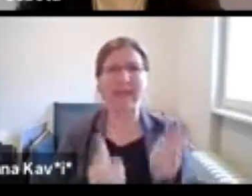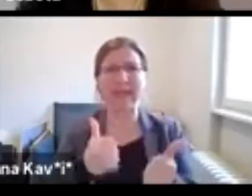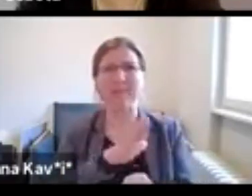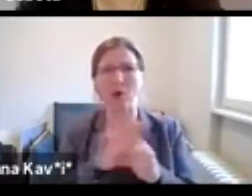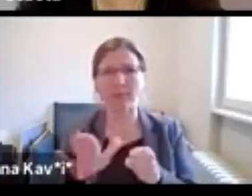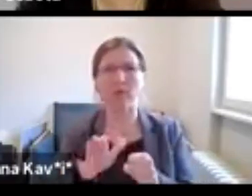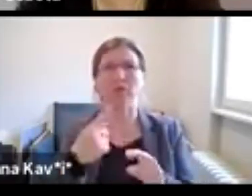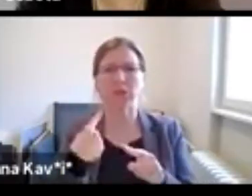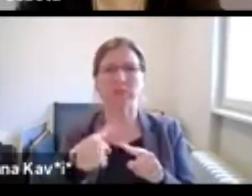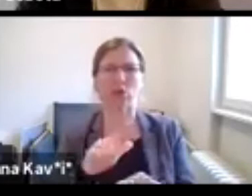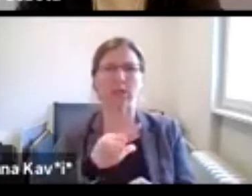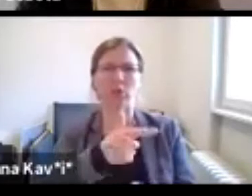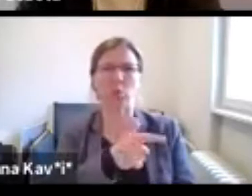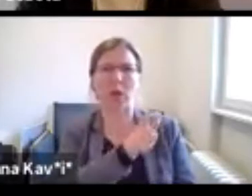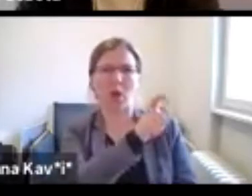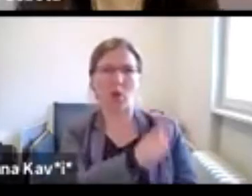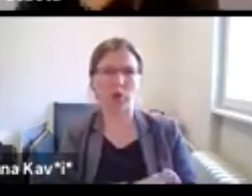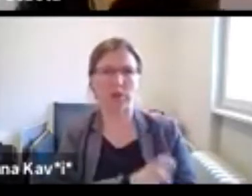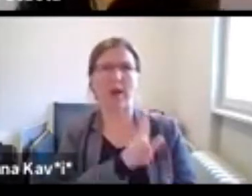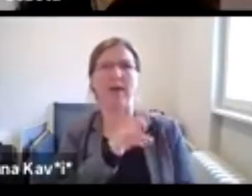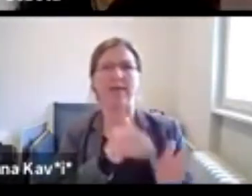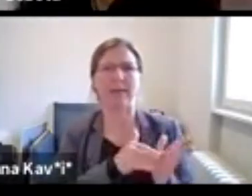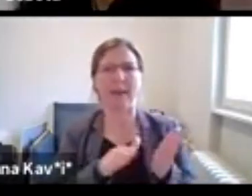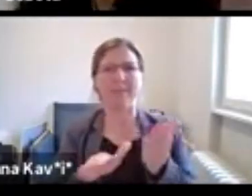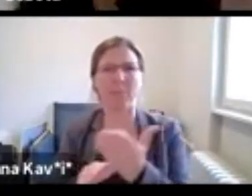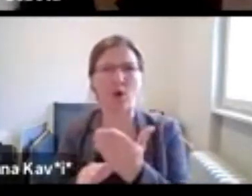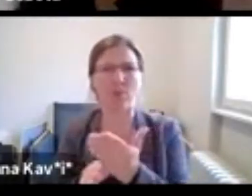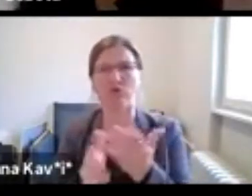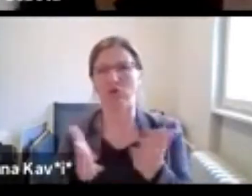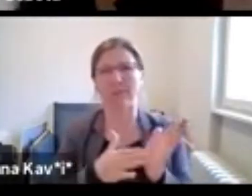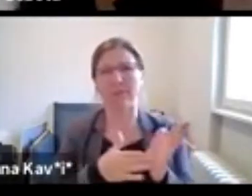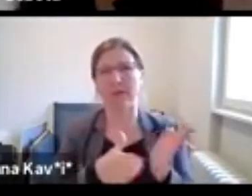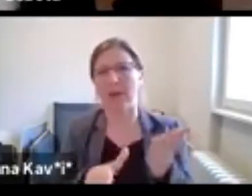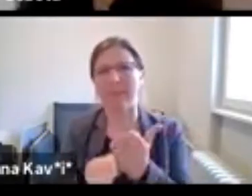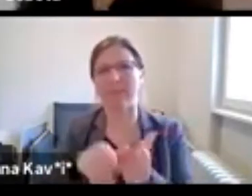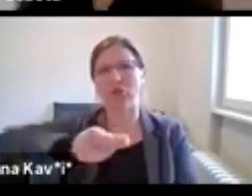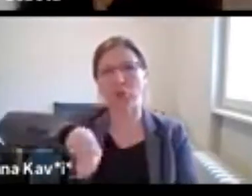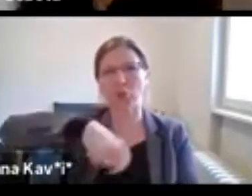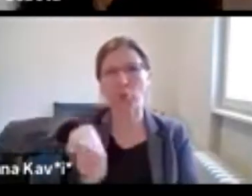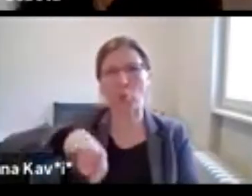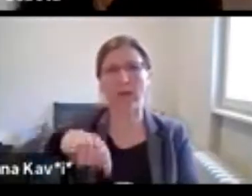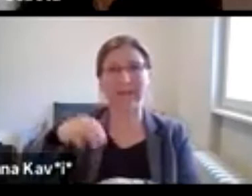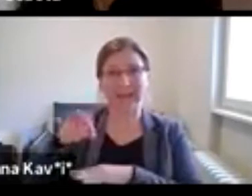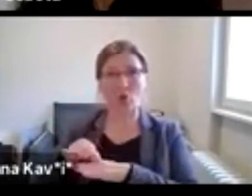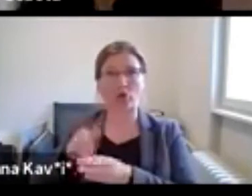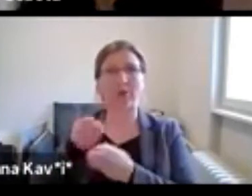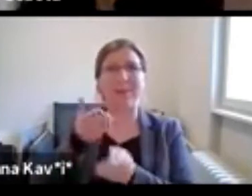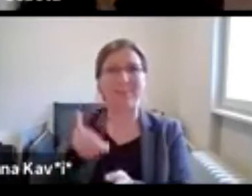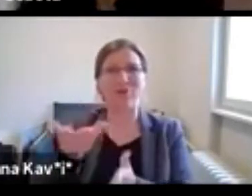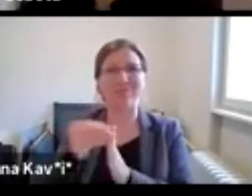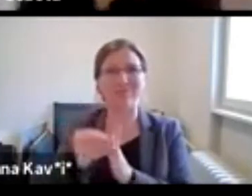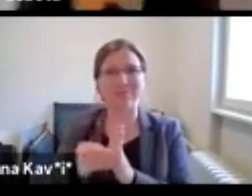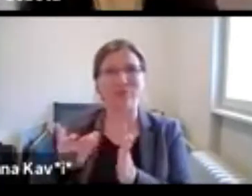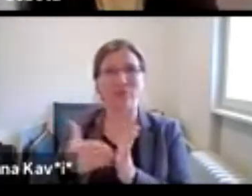je tako možda pomoći skuhati jelo koje je preporučio liječnik, otići umjesto nje u ljekarnu